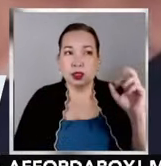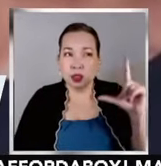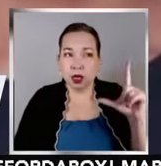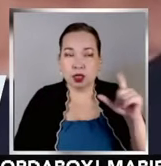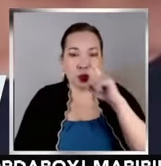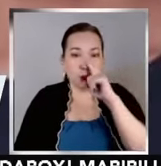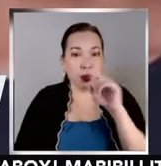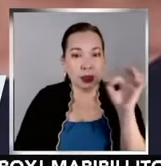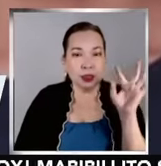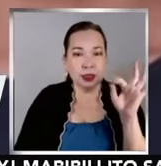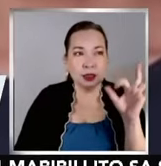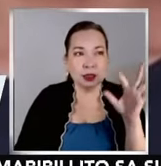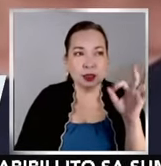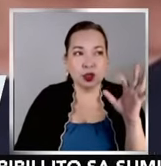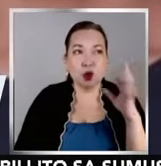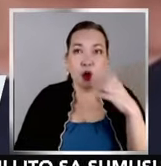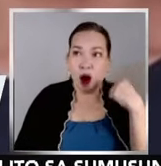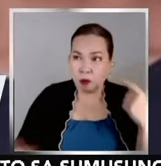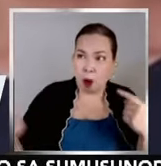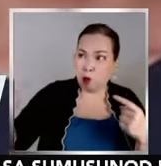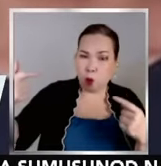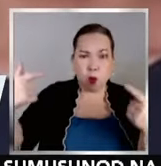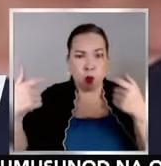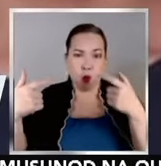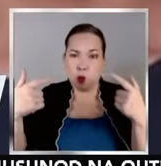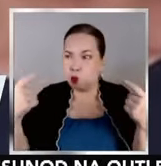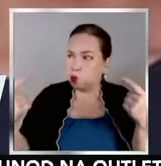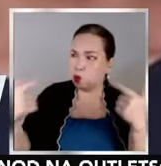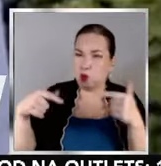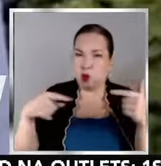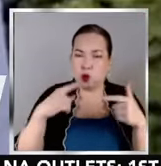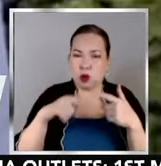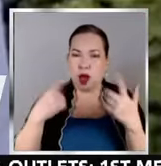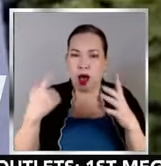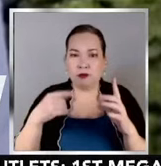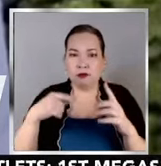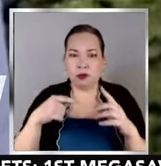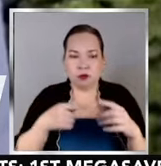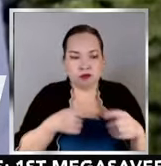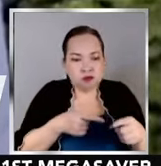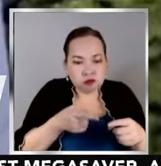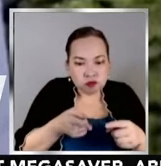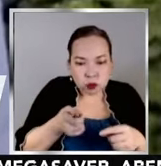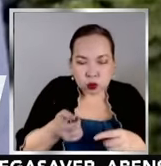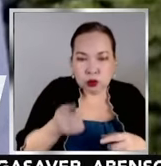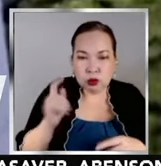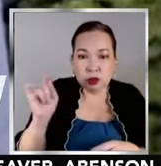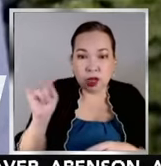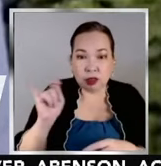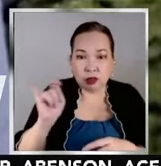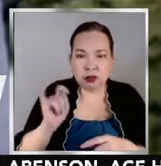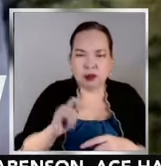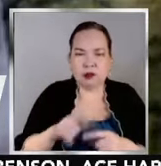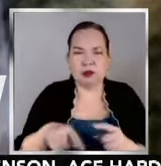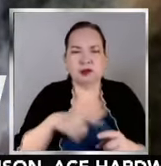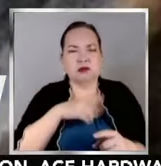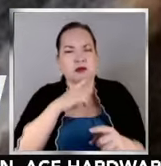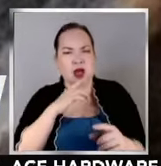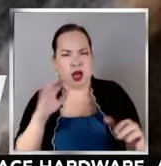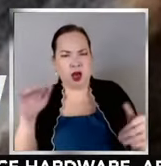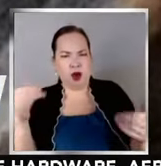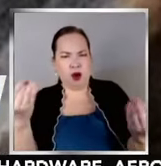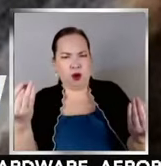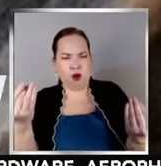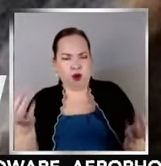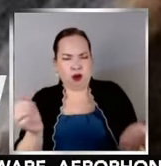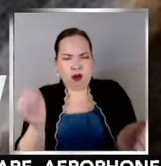dahil nakipagbarilan umano matapos daw mang-hold up ng taxi. Pero pinaghinalaang nakaposa siya ng barilin, base na